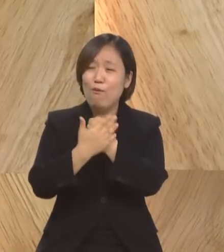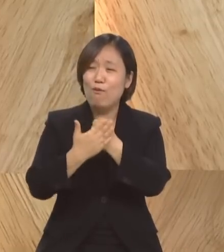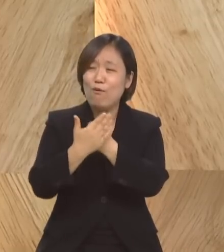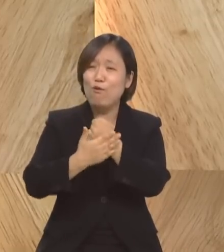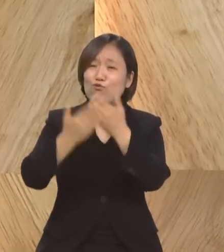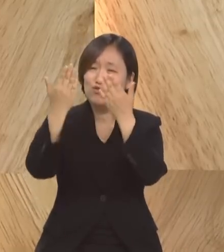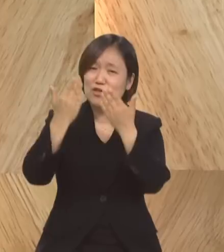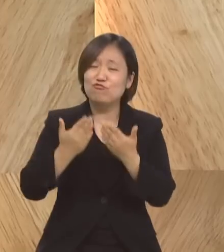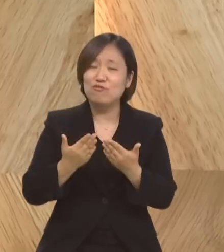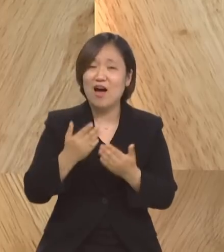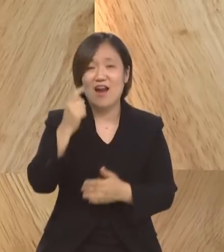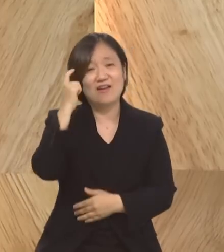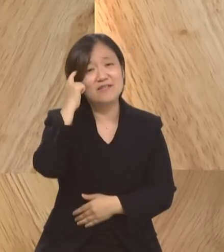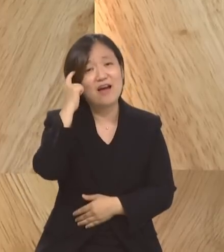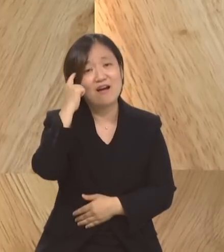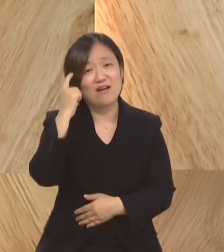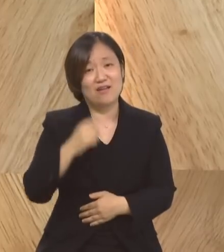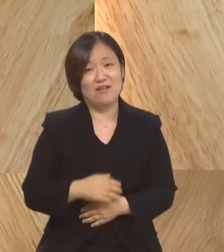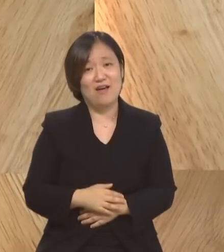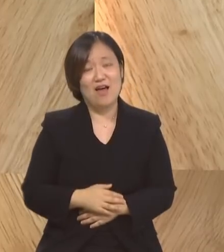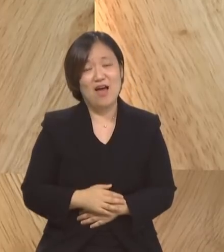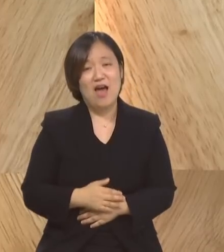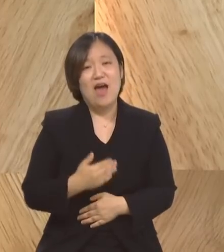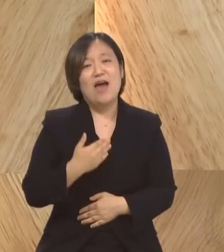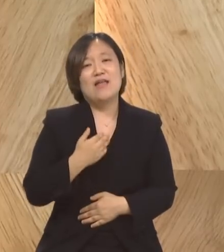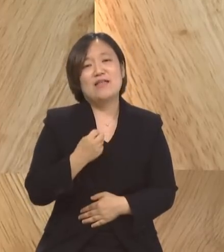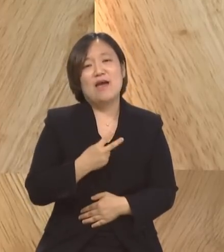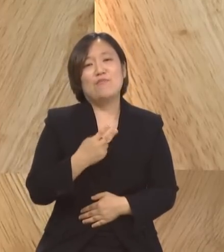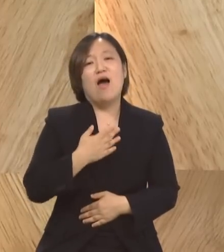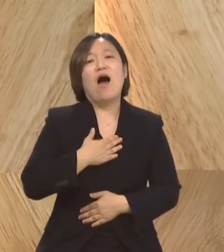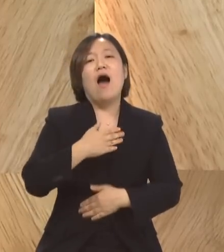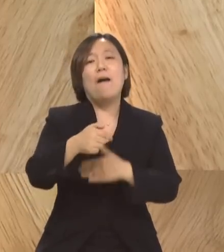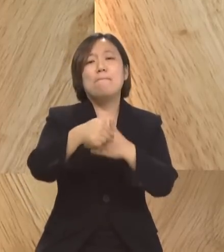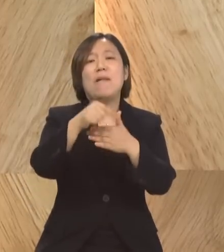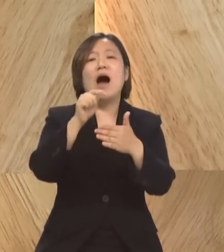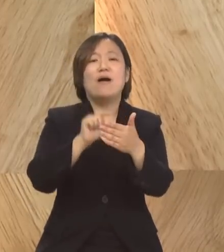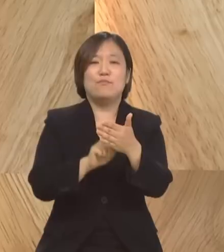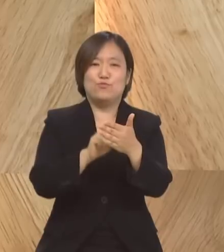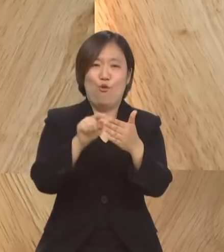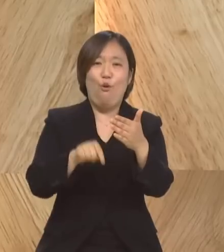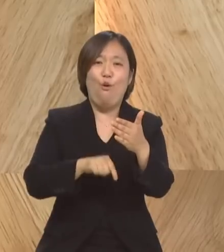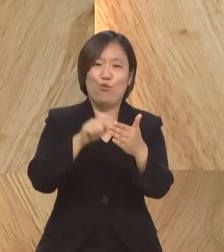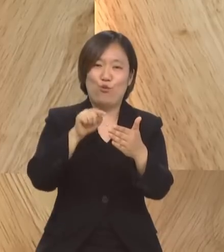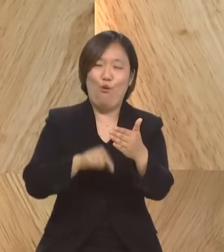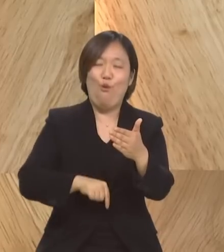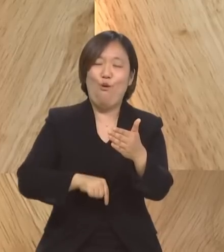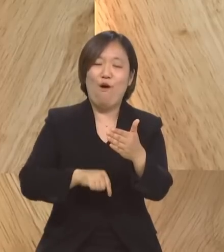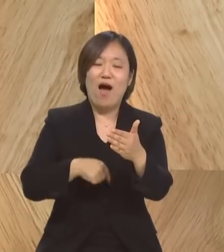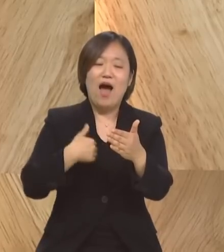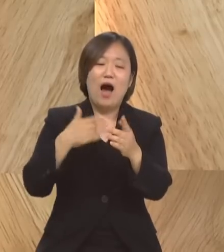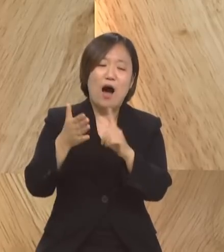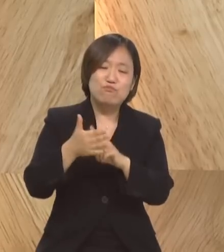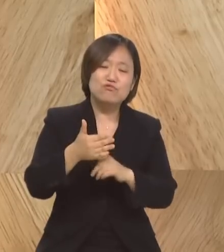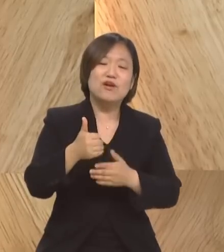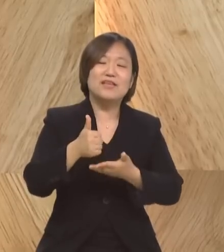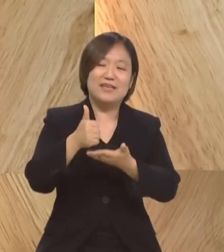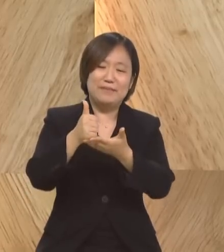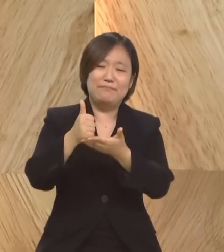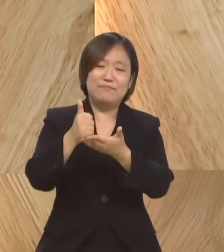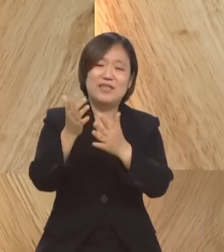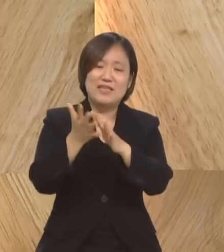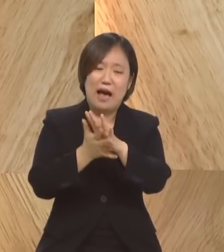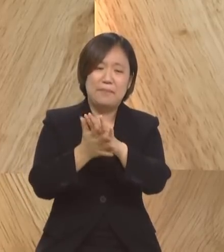라면서 마음으로 마음으로 부처님의 가피에 대한 그런